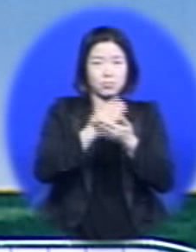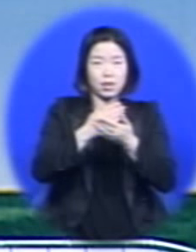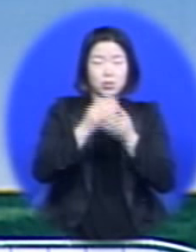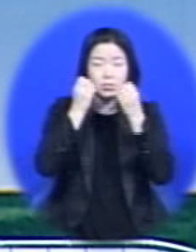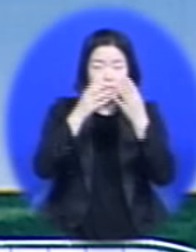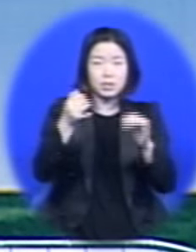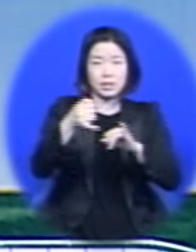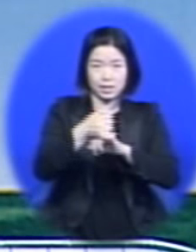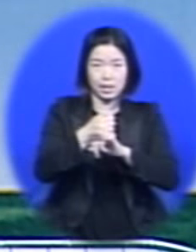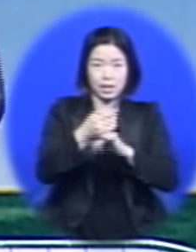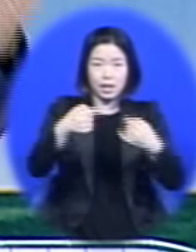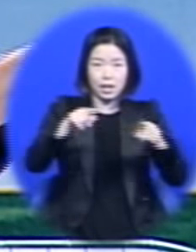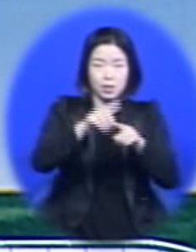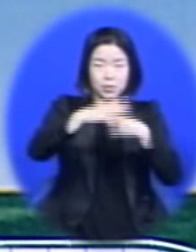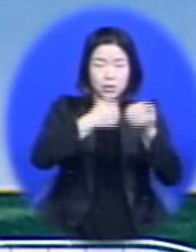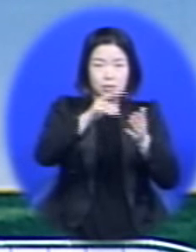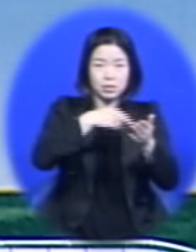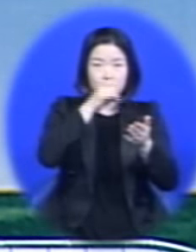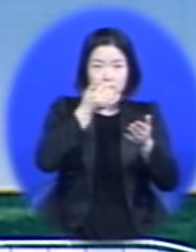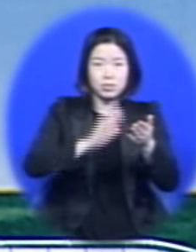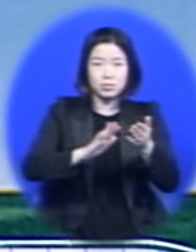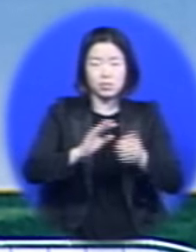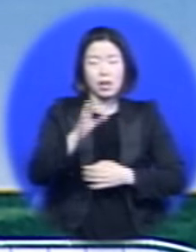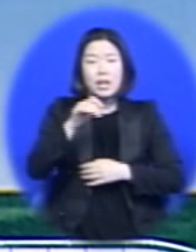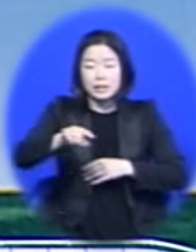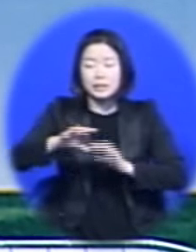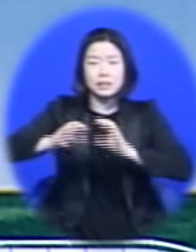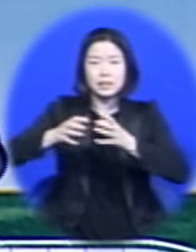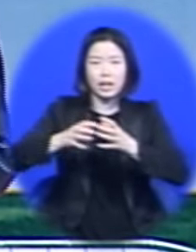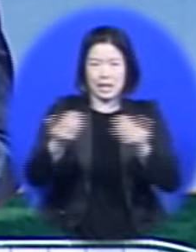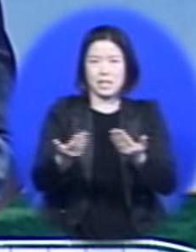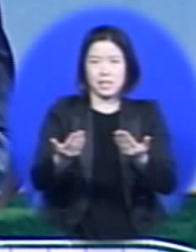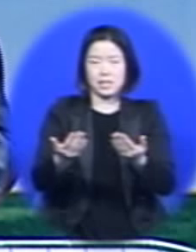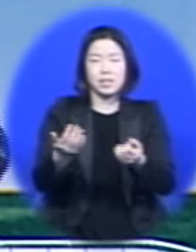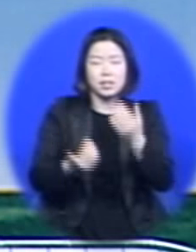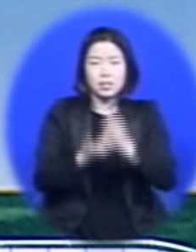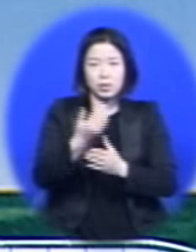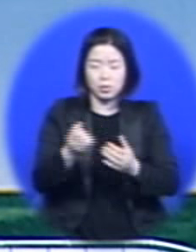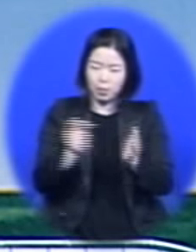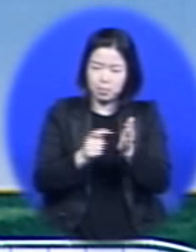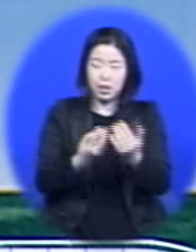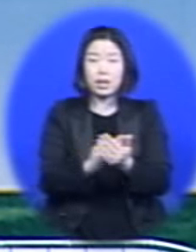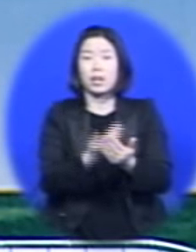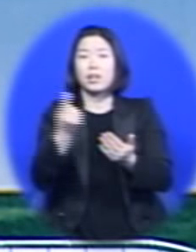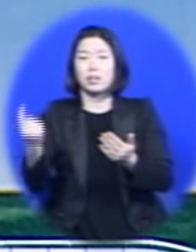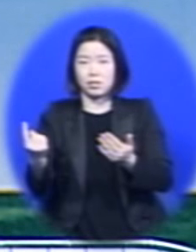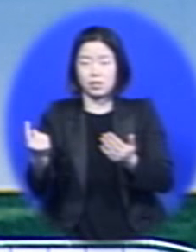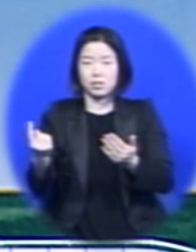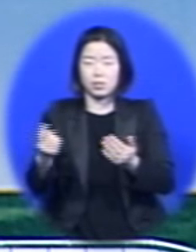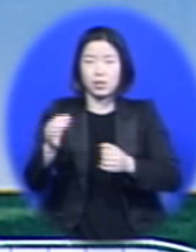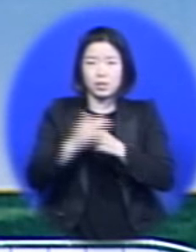사태가 일어나고 급히 아프가니스탄을 떠나야 할 사정이 생긴 바람에 성경책만